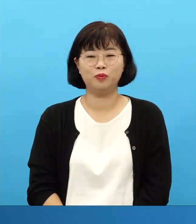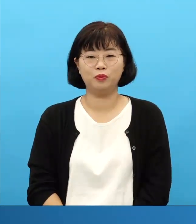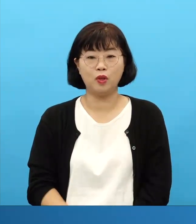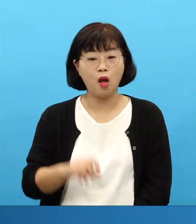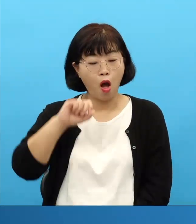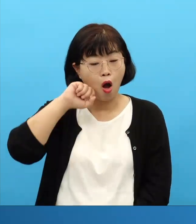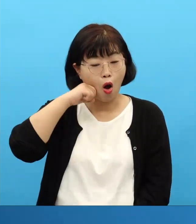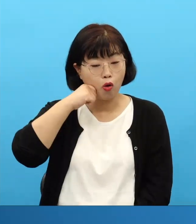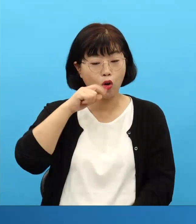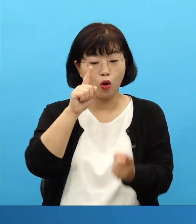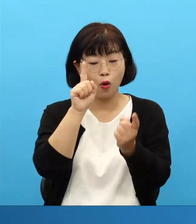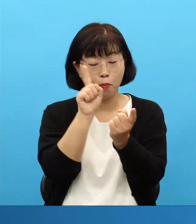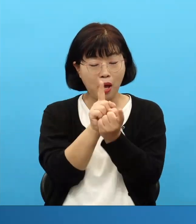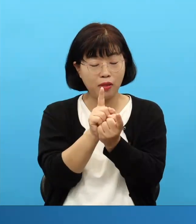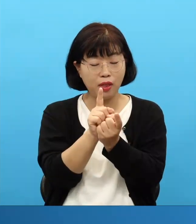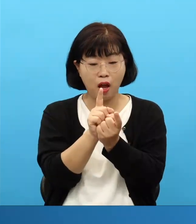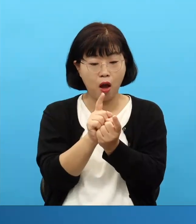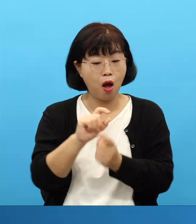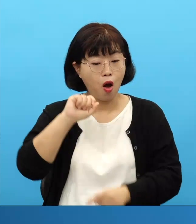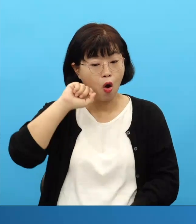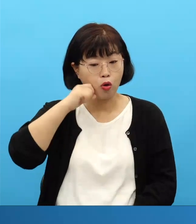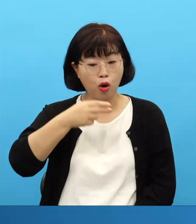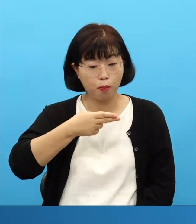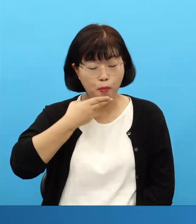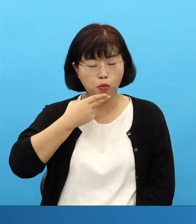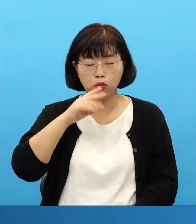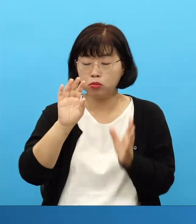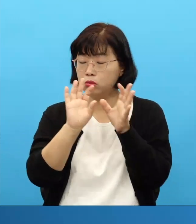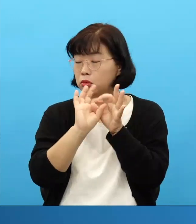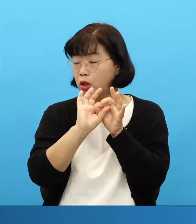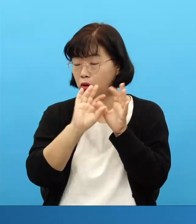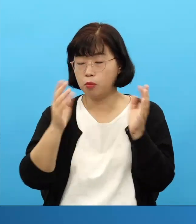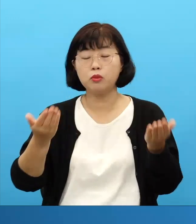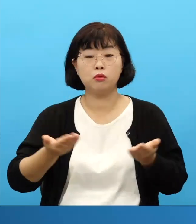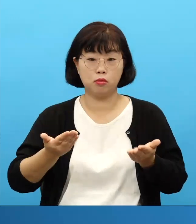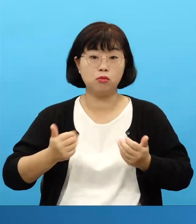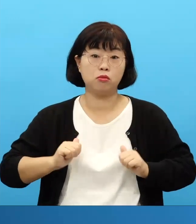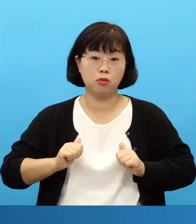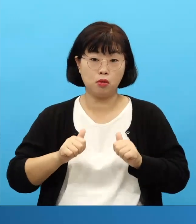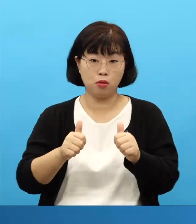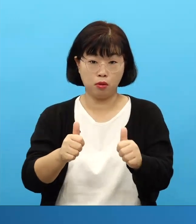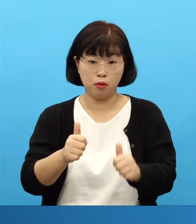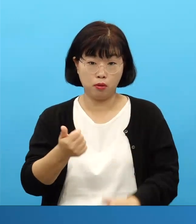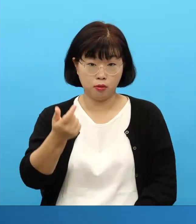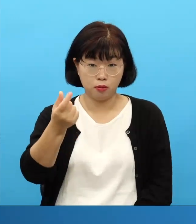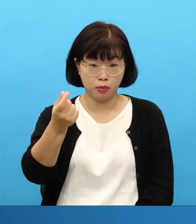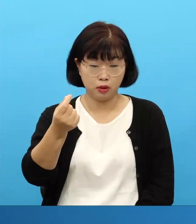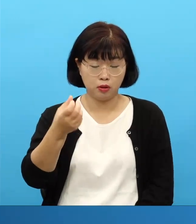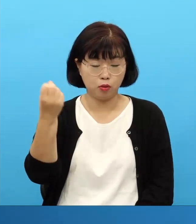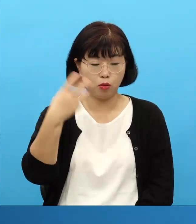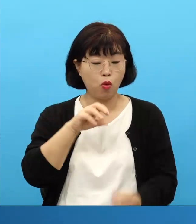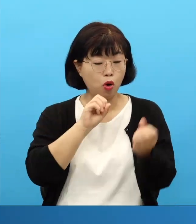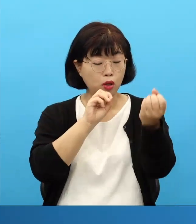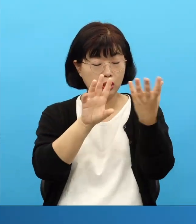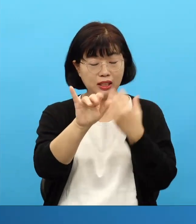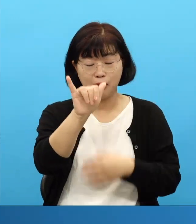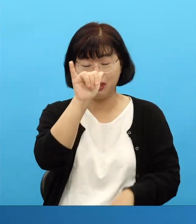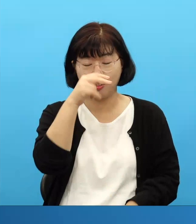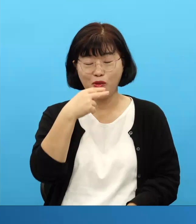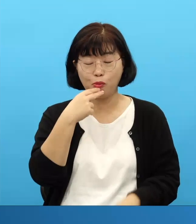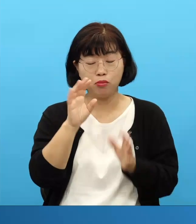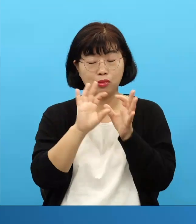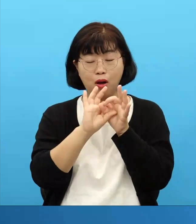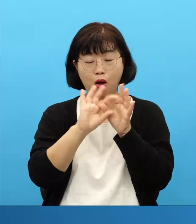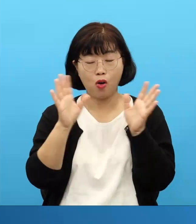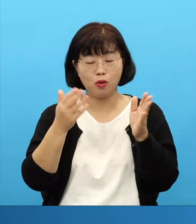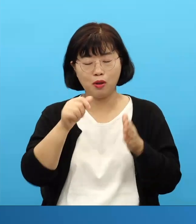해야 되는 거예요. And it's something we must do even if hardships come. 또 응답이 와도 당연히 해야 되는 거죠. And even if the answers do come, we